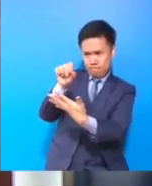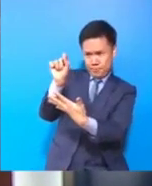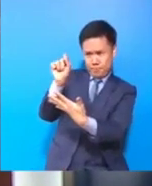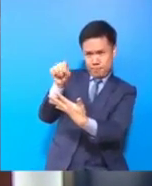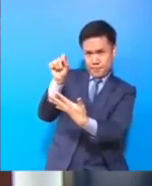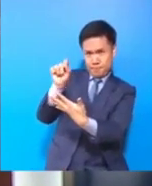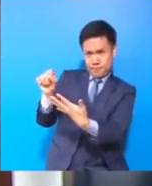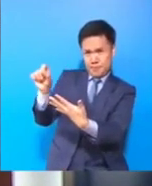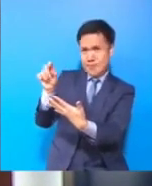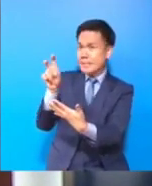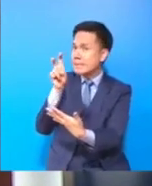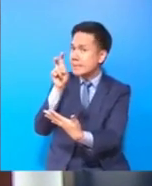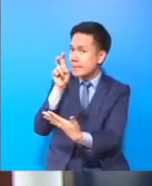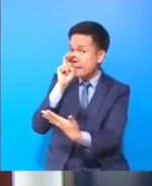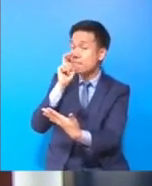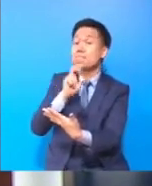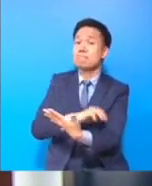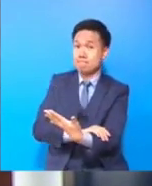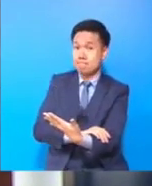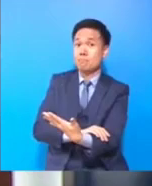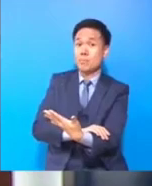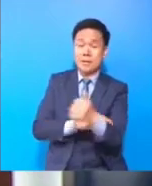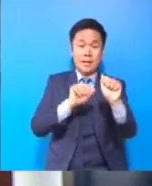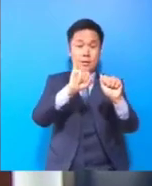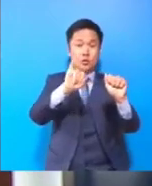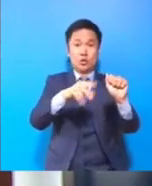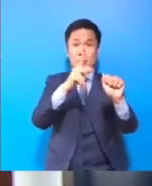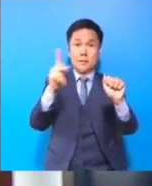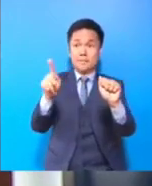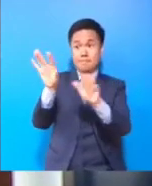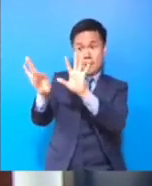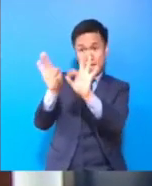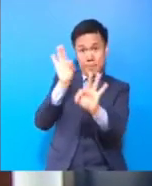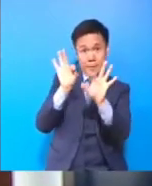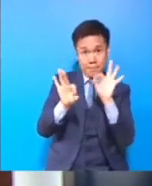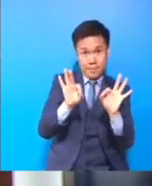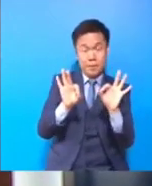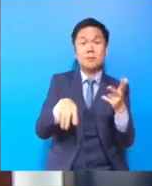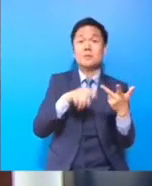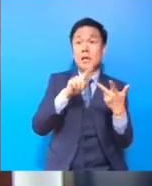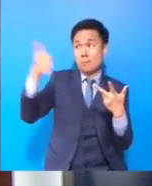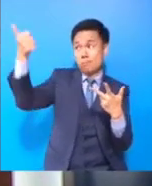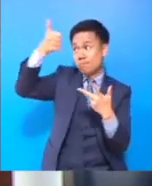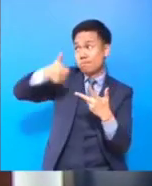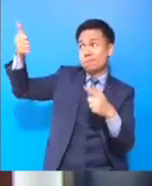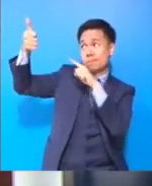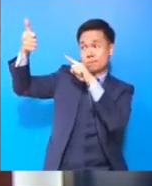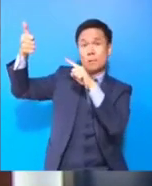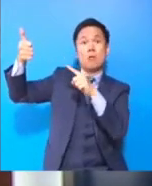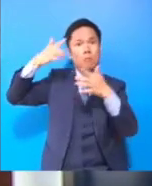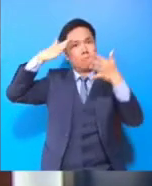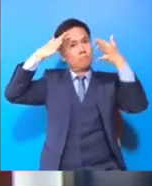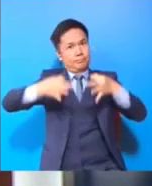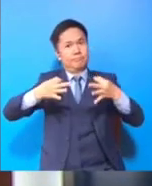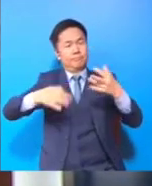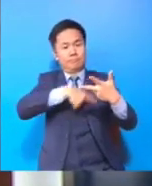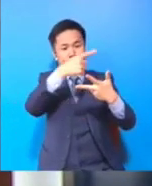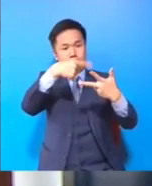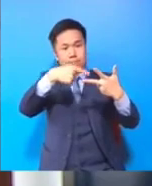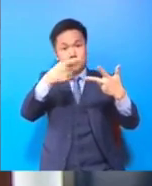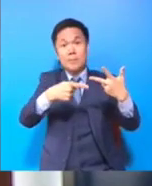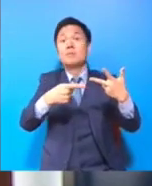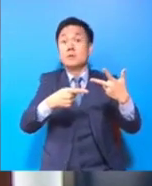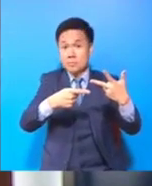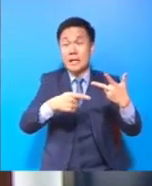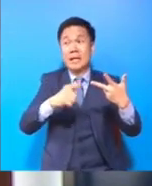ketek daripada Apa itu jawatan kuasa pemilihan dan juga di urusan tertinggi dan akhirnya akhirnya